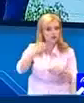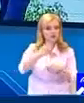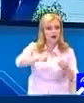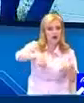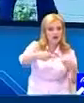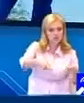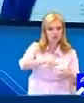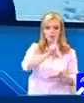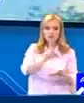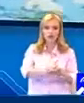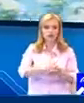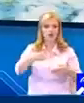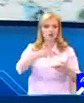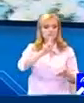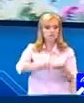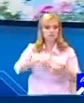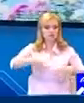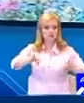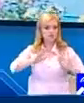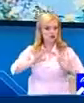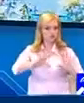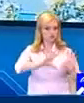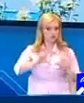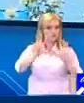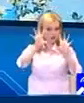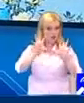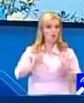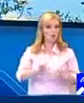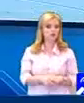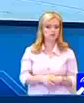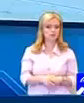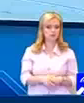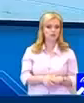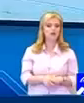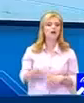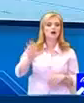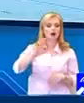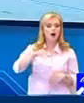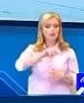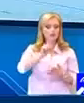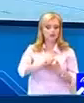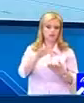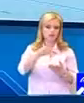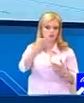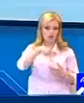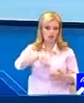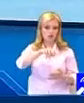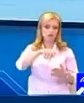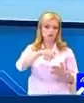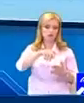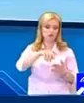declarației de împuternicire a însoțitorului, să vă asigurați că anume această persoană ulterior se va prezenta cu declarația și cu